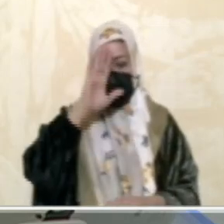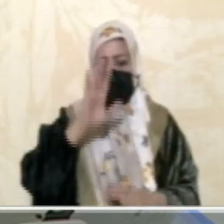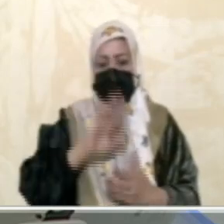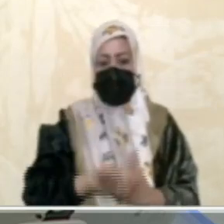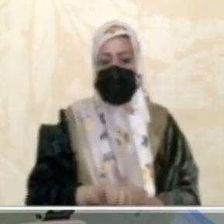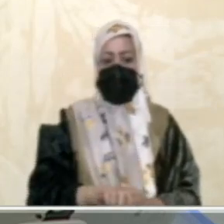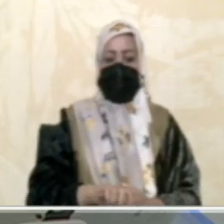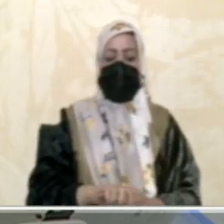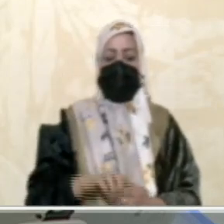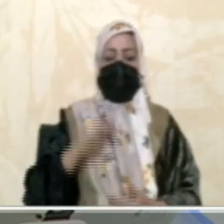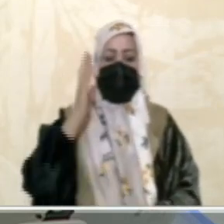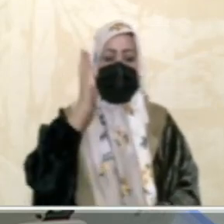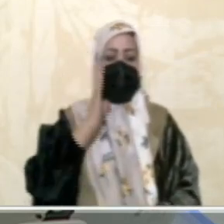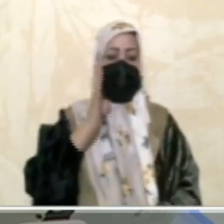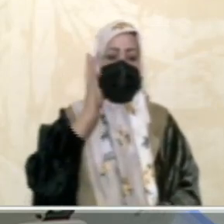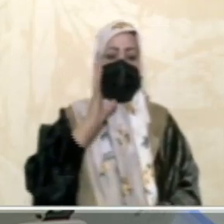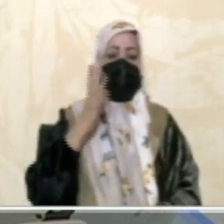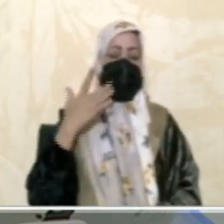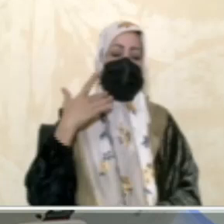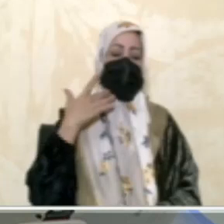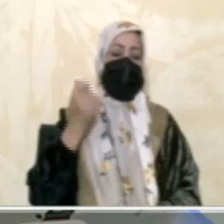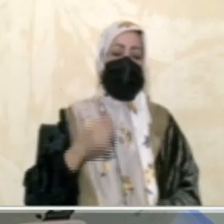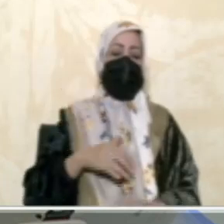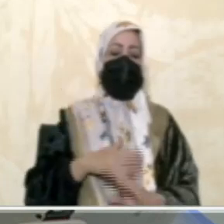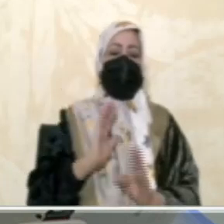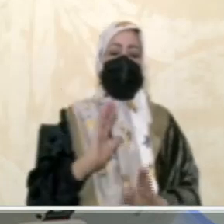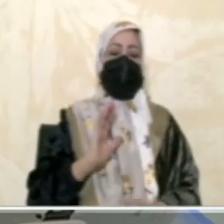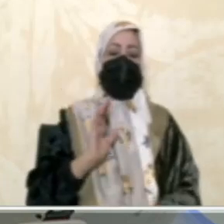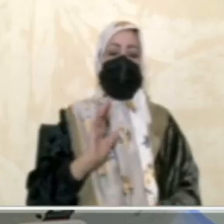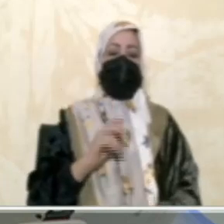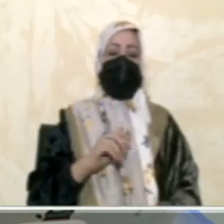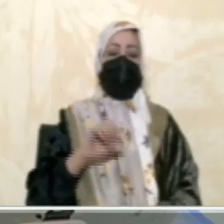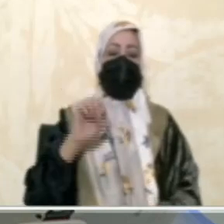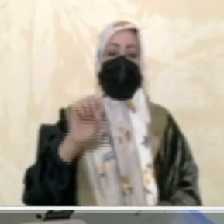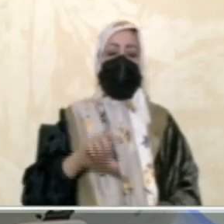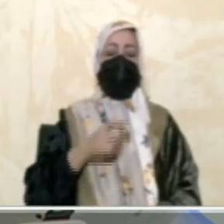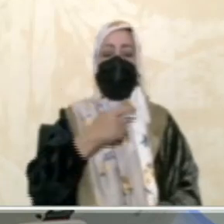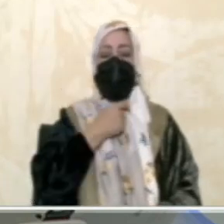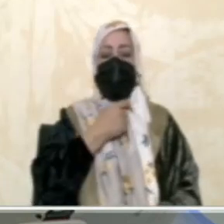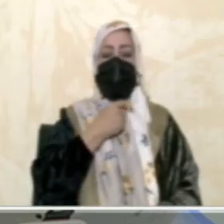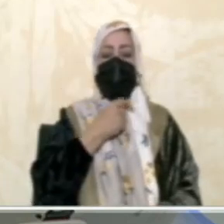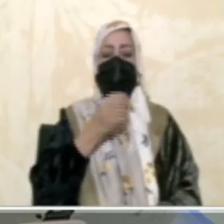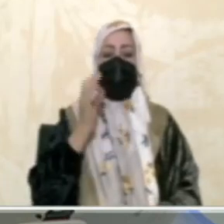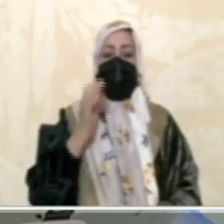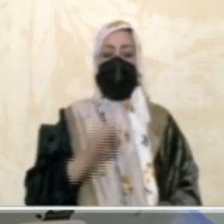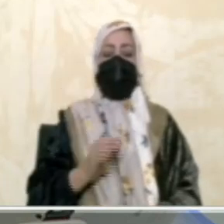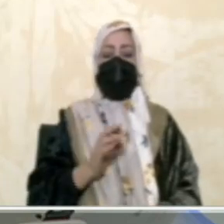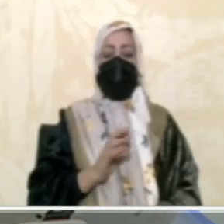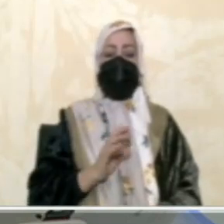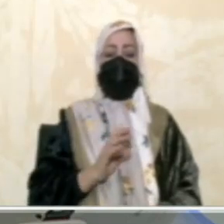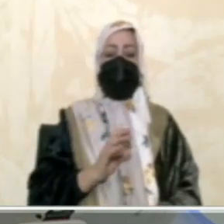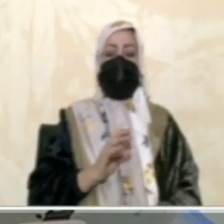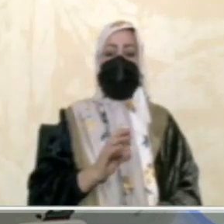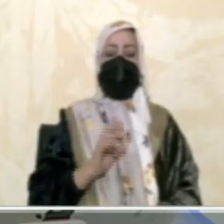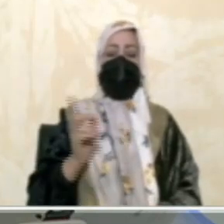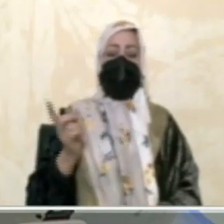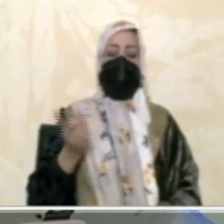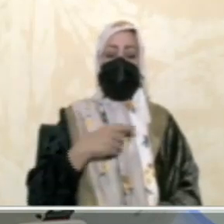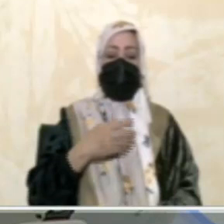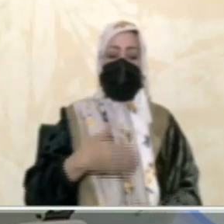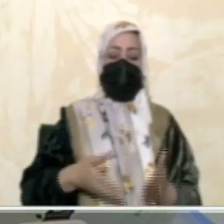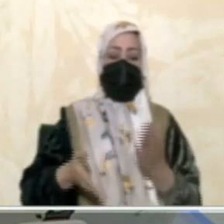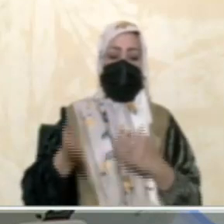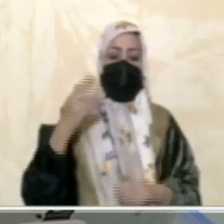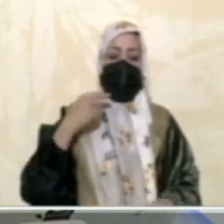فلا تسقط عنه الجمعه واقول لك في هذه المساله ما قلت لك الانفه في المسح على الجوار انت